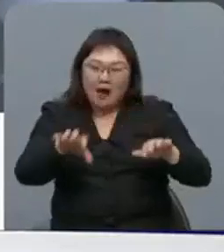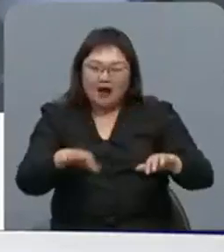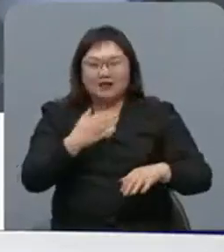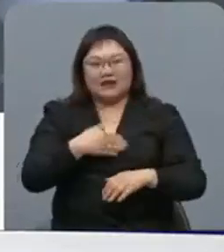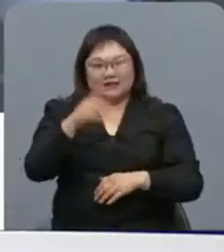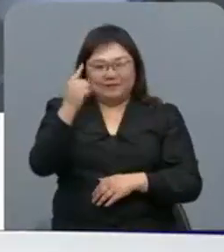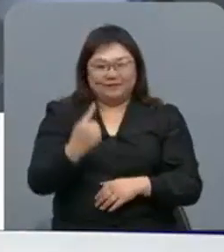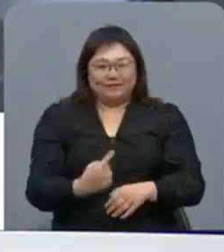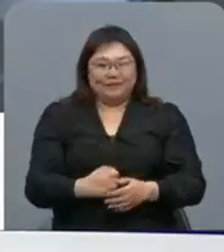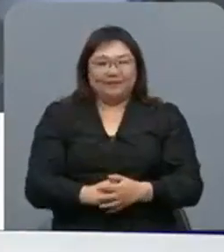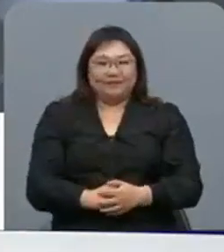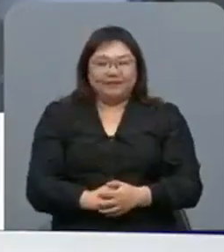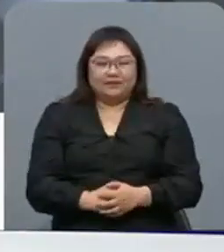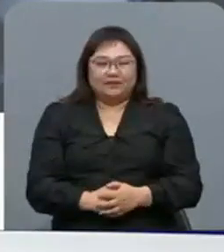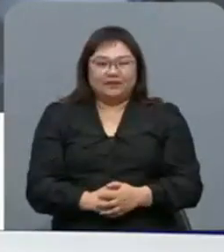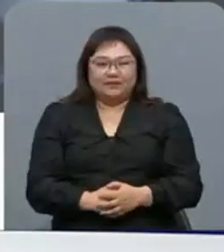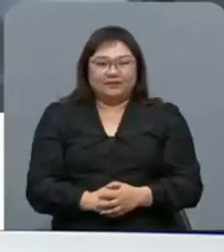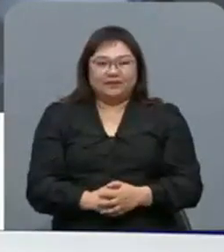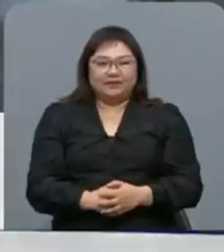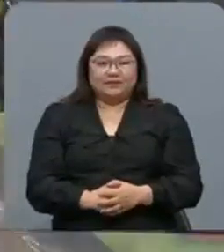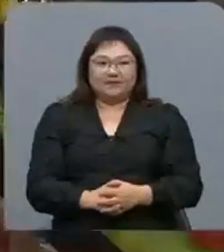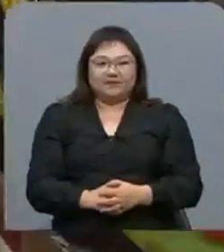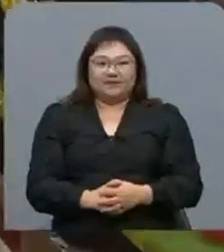기자가 다녀왔습니다.